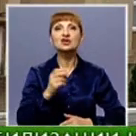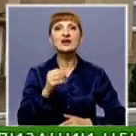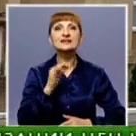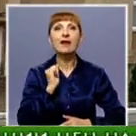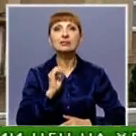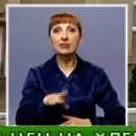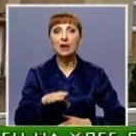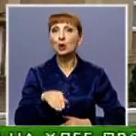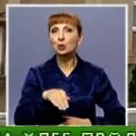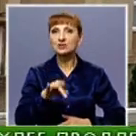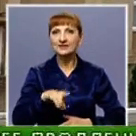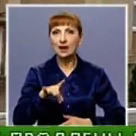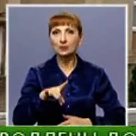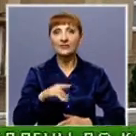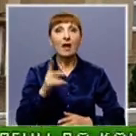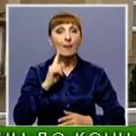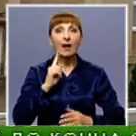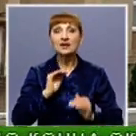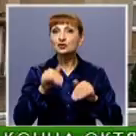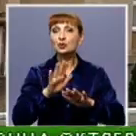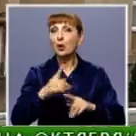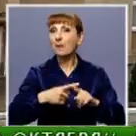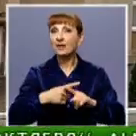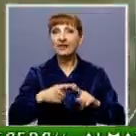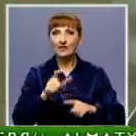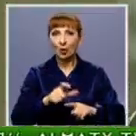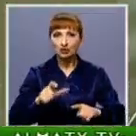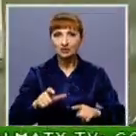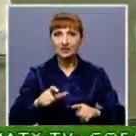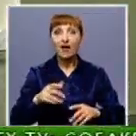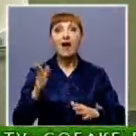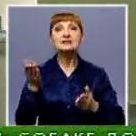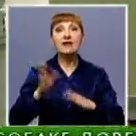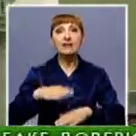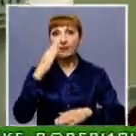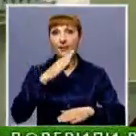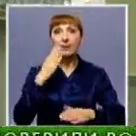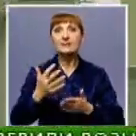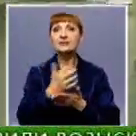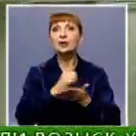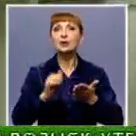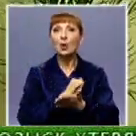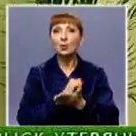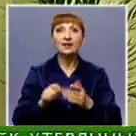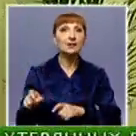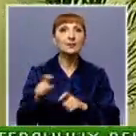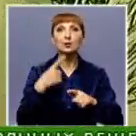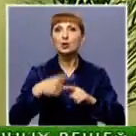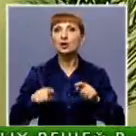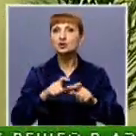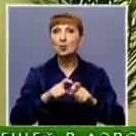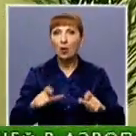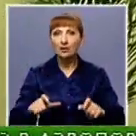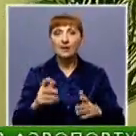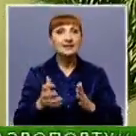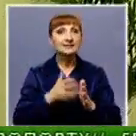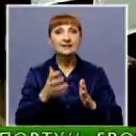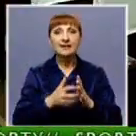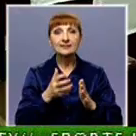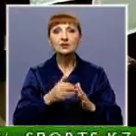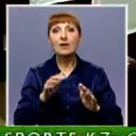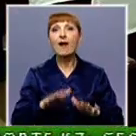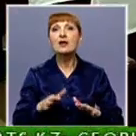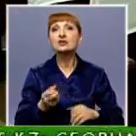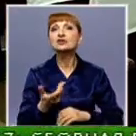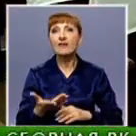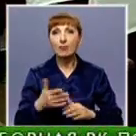Жасканат в Турсибском районе. Пока зачислена половина от этого числа. Остальные родители собирают документы на перевод из других школ. Из-за недостаточного количества